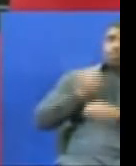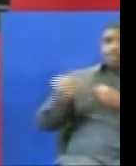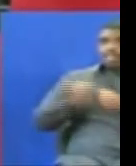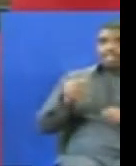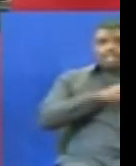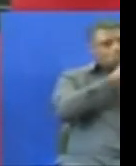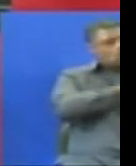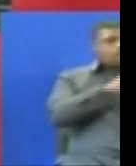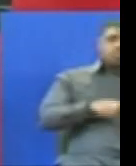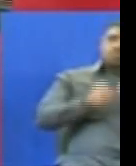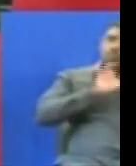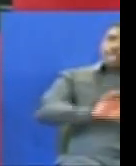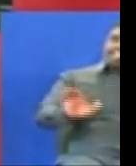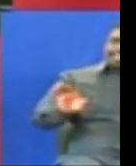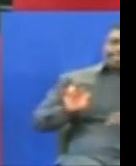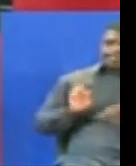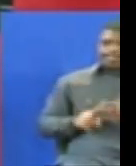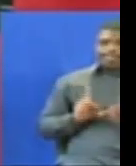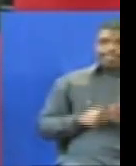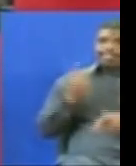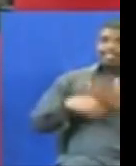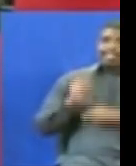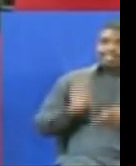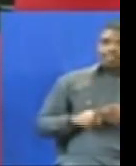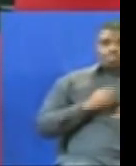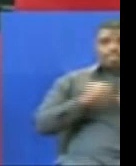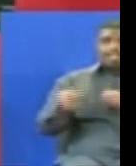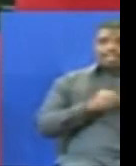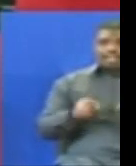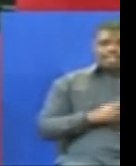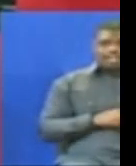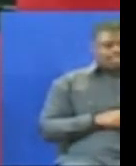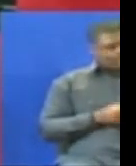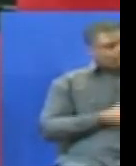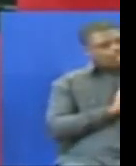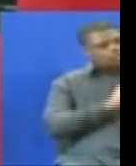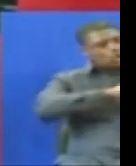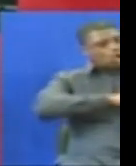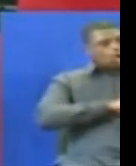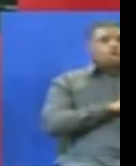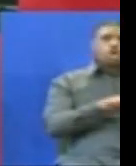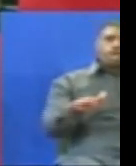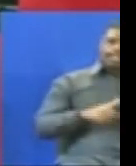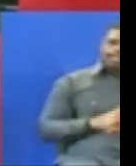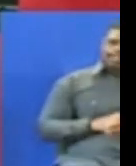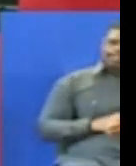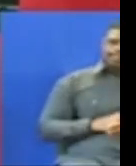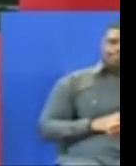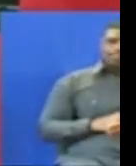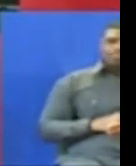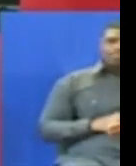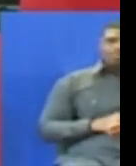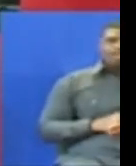wake, lakini pia katika kupigana katika janga hili la corona. Mheshimiwa Naibu